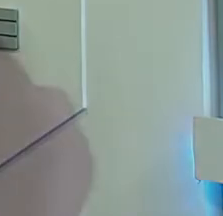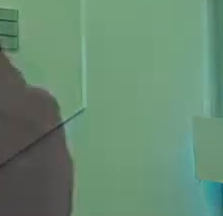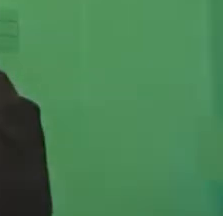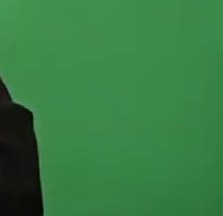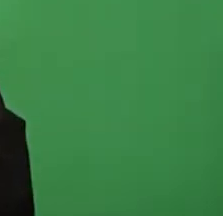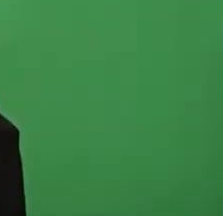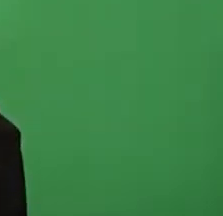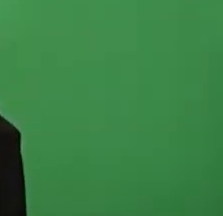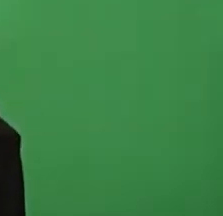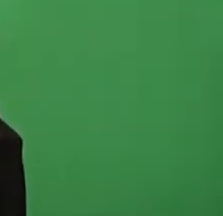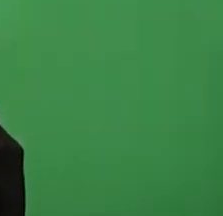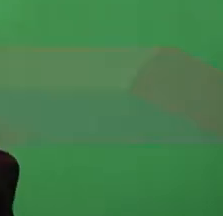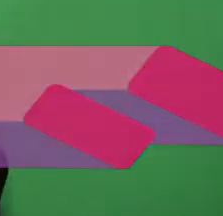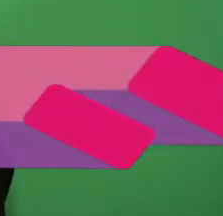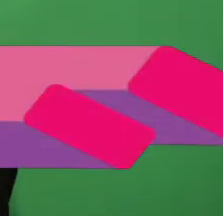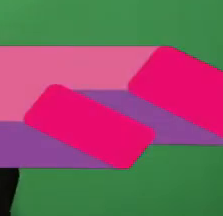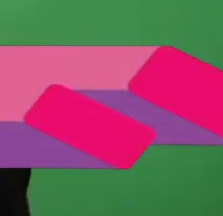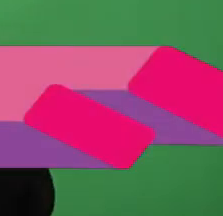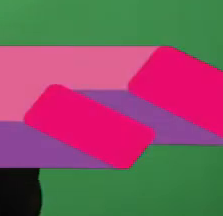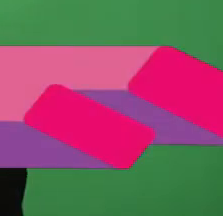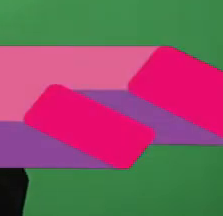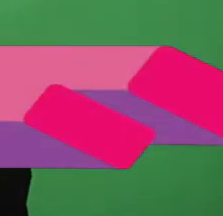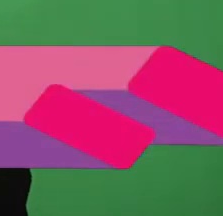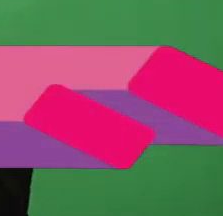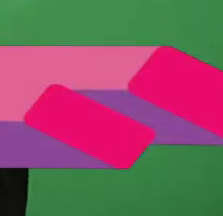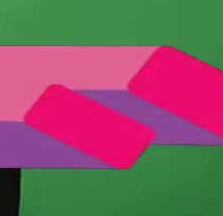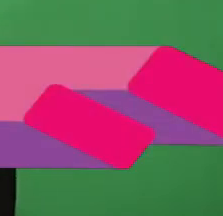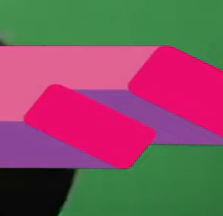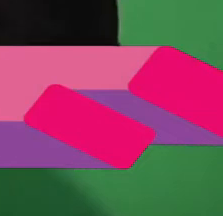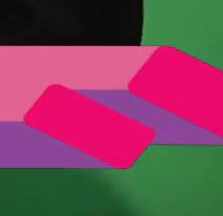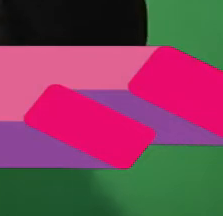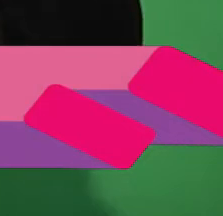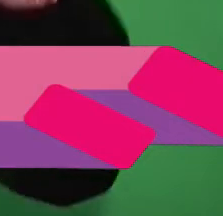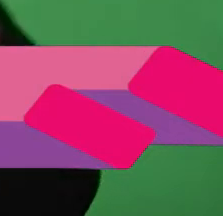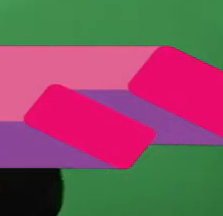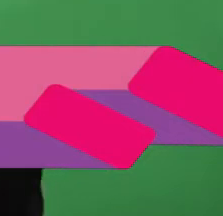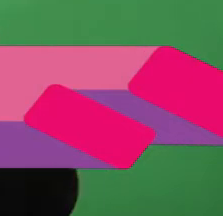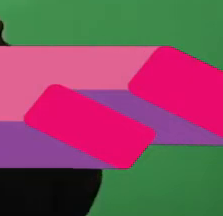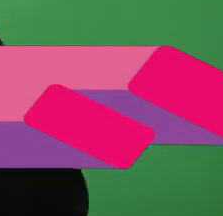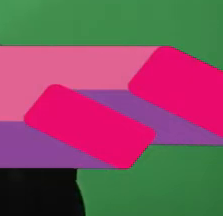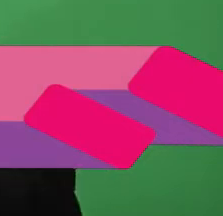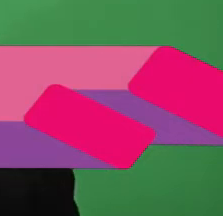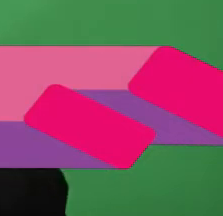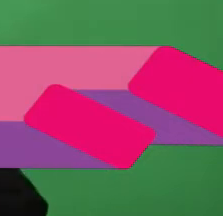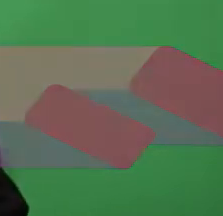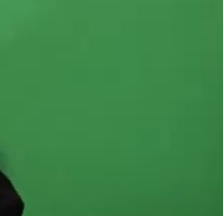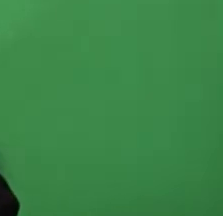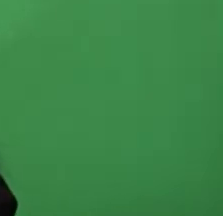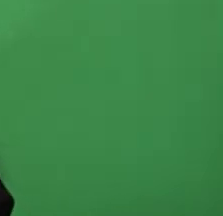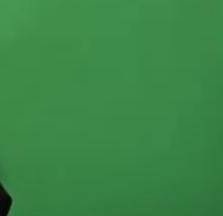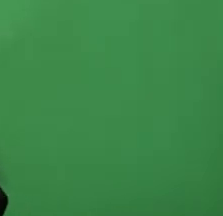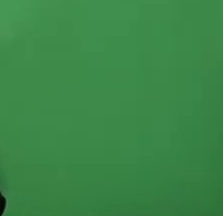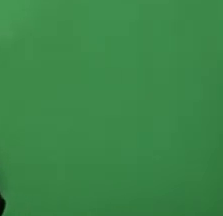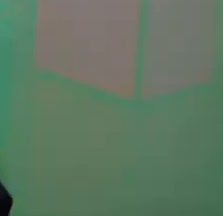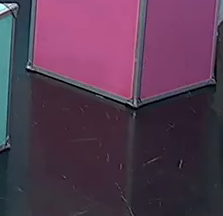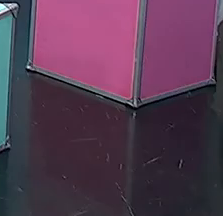sama sebagai juru bahasa isyarat pada hari ini. Baiklah Cikgu Nadia dan juga Cikgu Nurul,